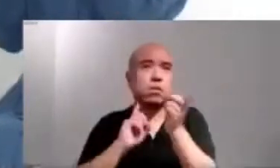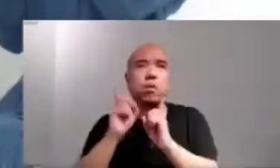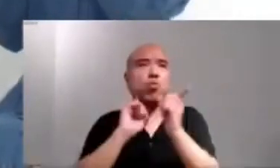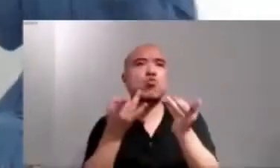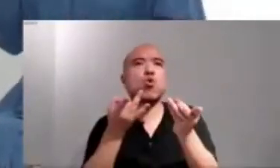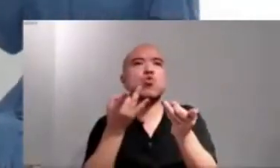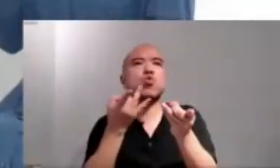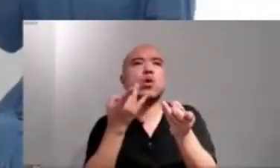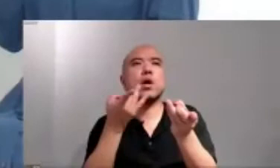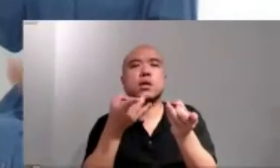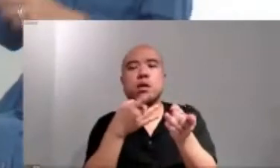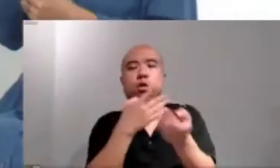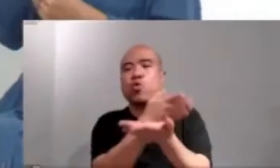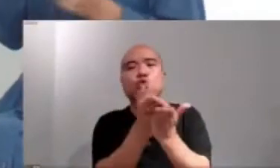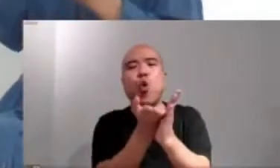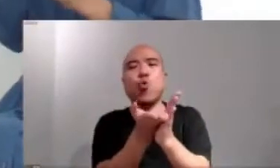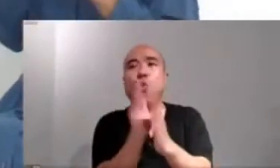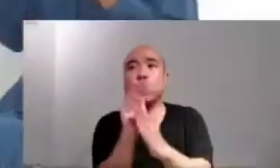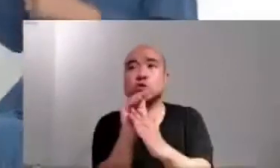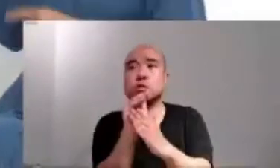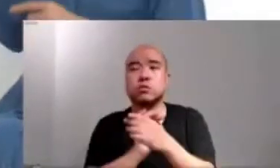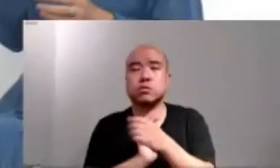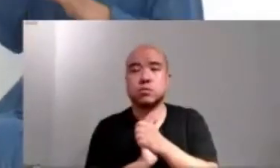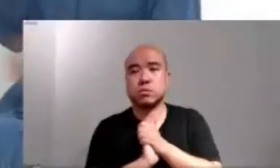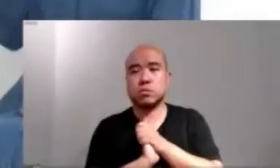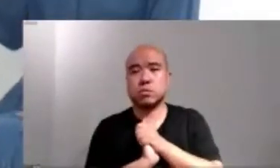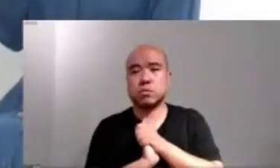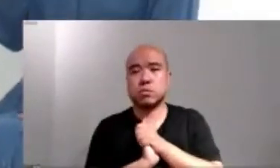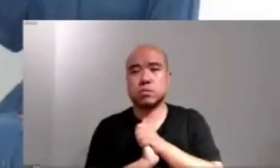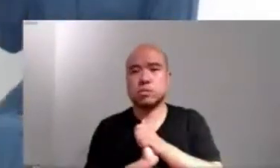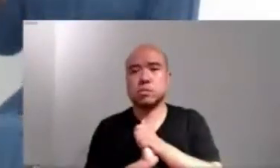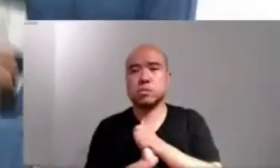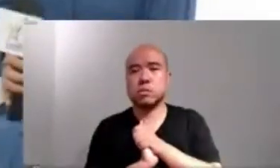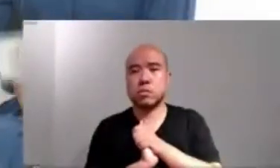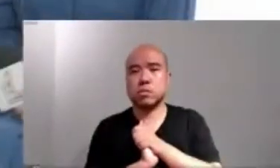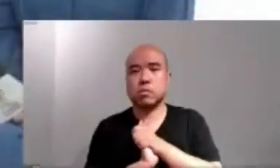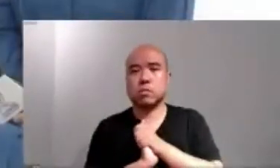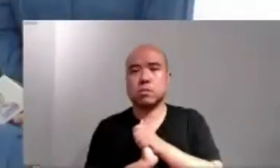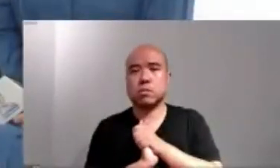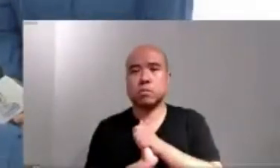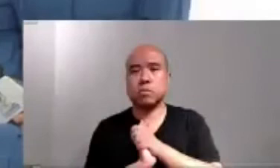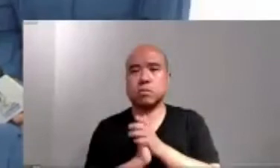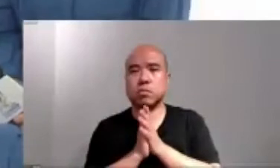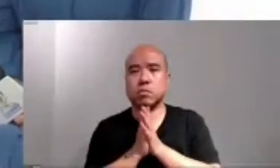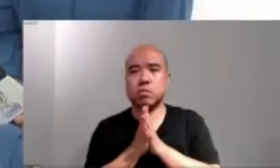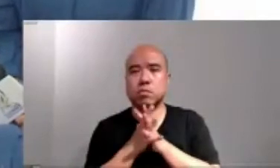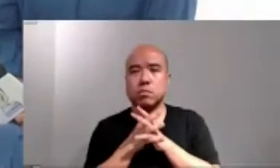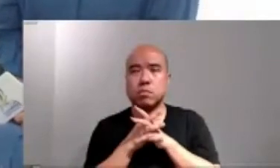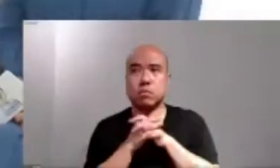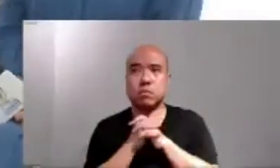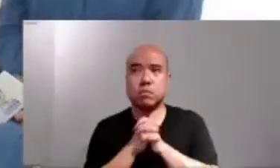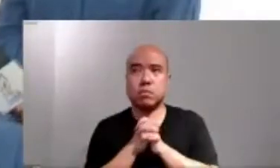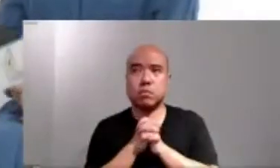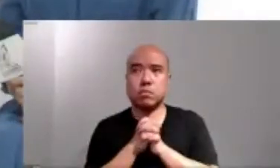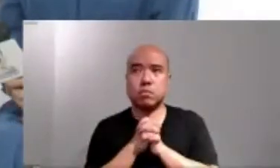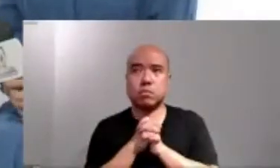一個髮夾都係一個 token。咁就去咁樣就去換大家需要嘅嘢咯。 明白。咁我真